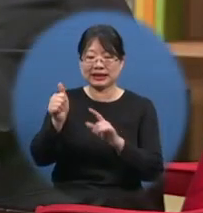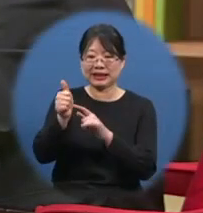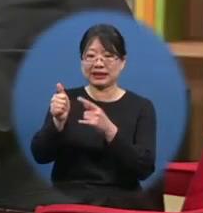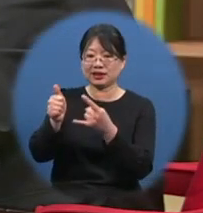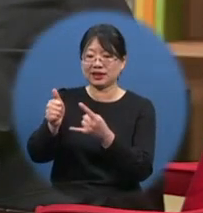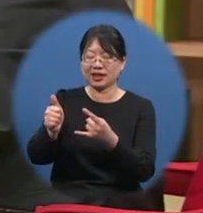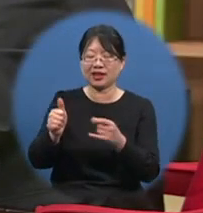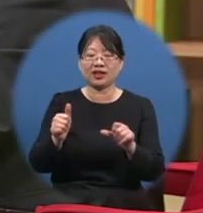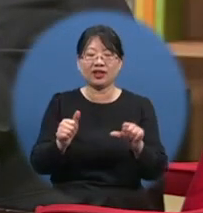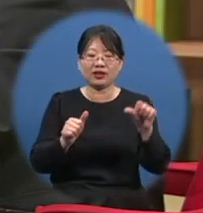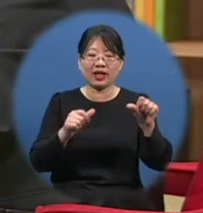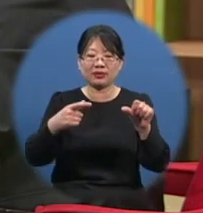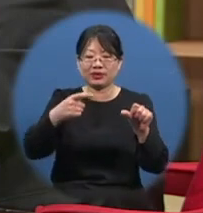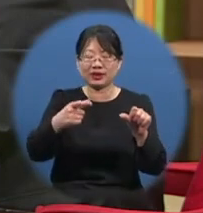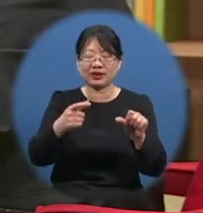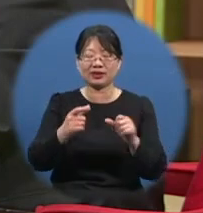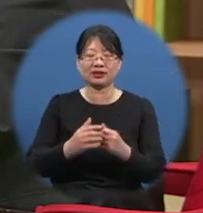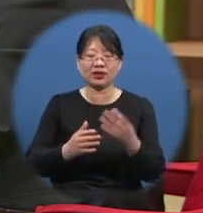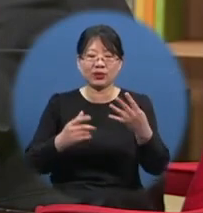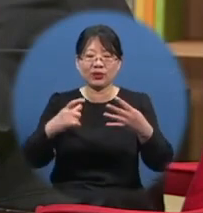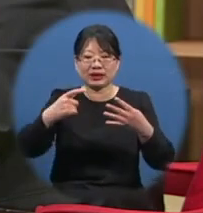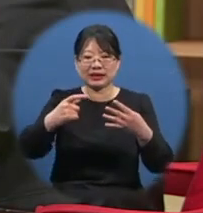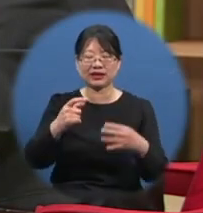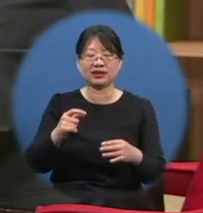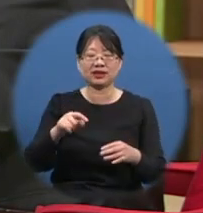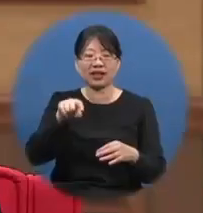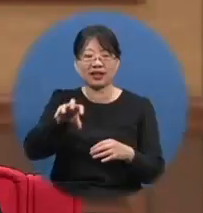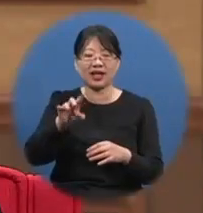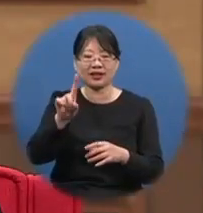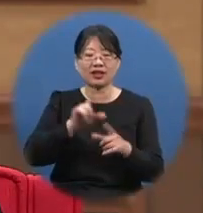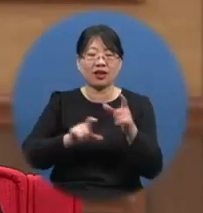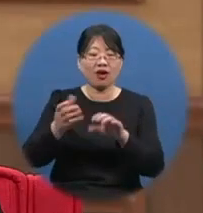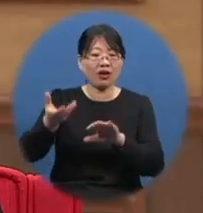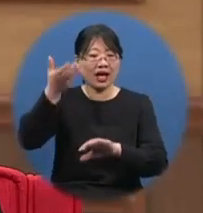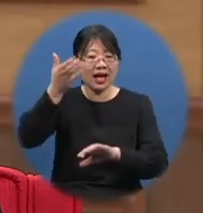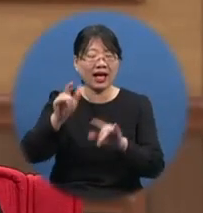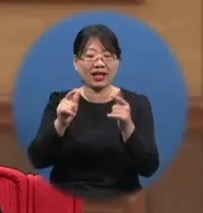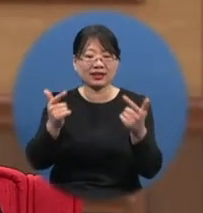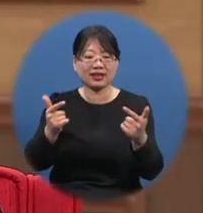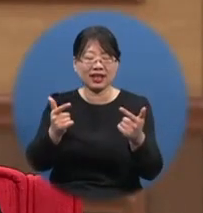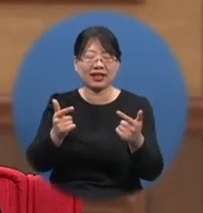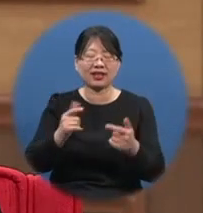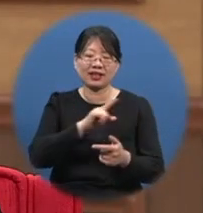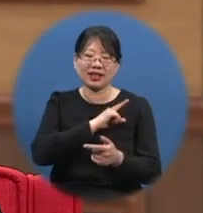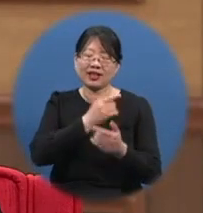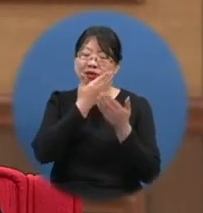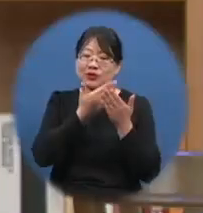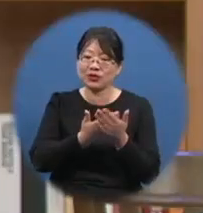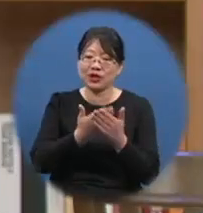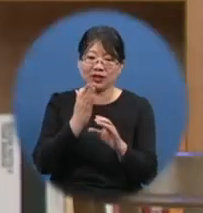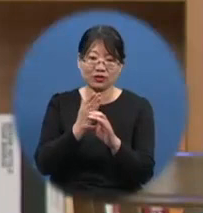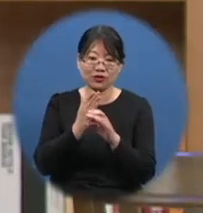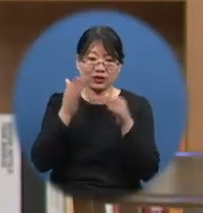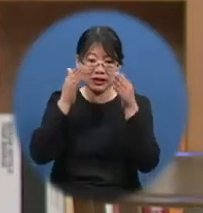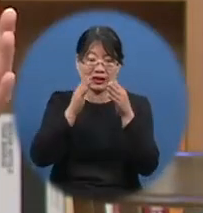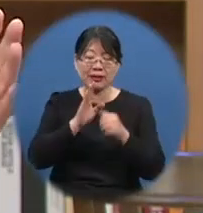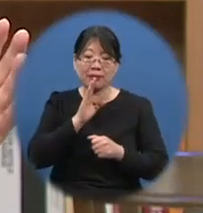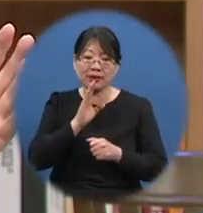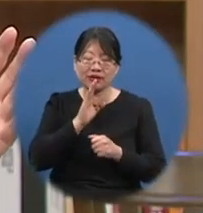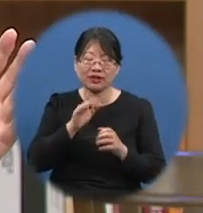장관님한테 아 5G는 4G에서 그냥 하나 업그레이드 된 게 아니다라는 게 가장 중요한 포인트네요.